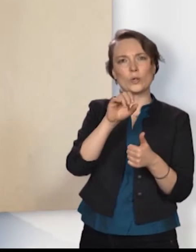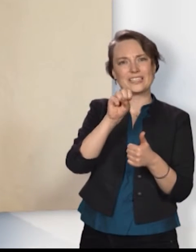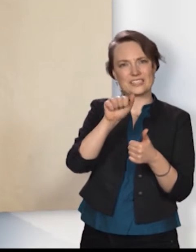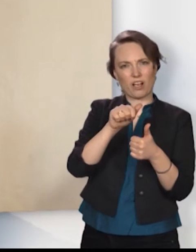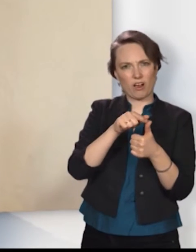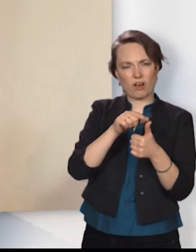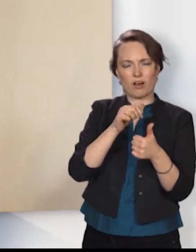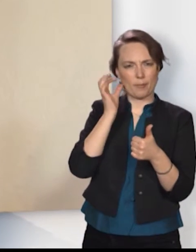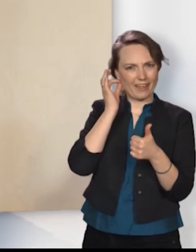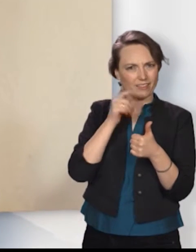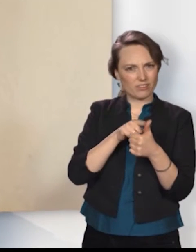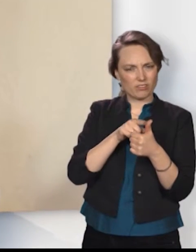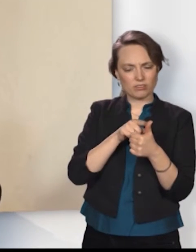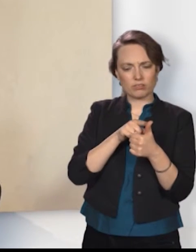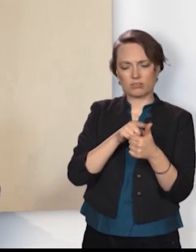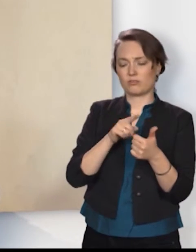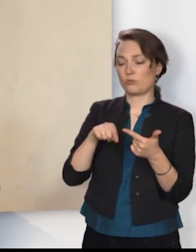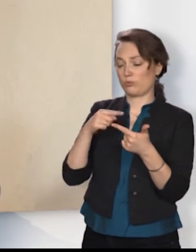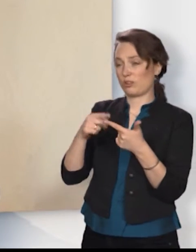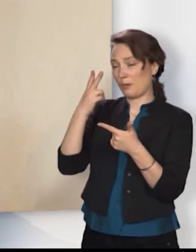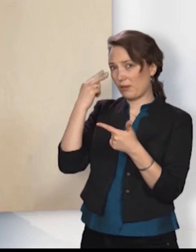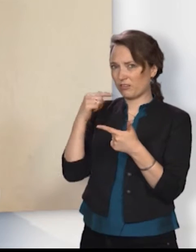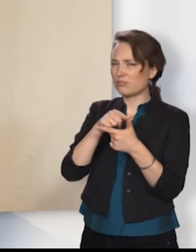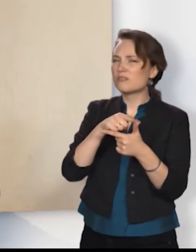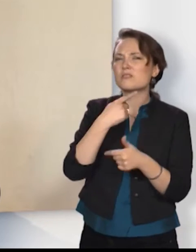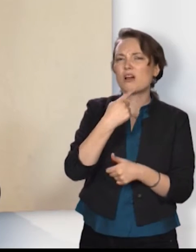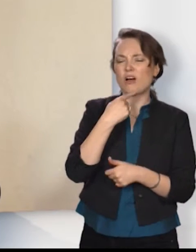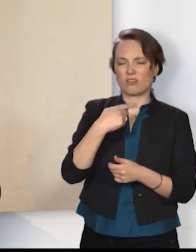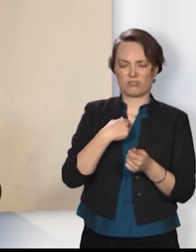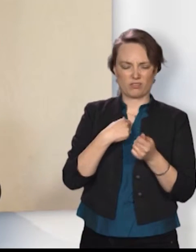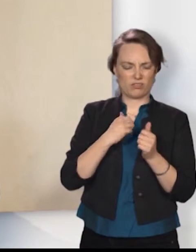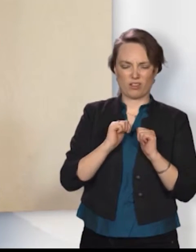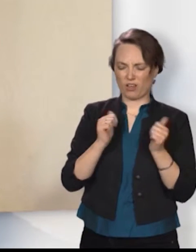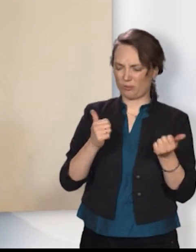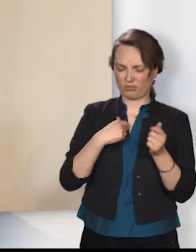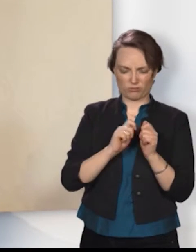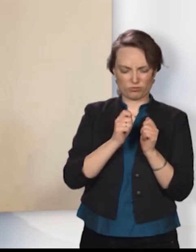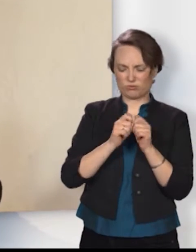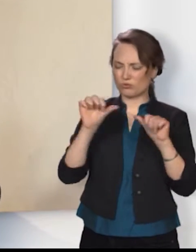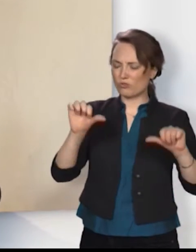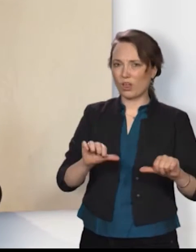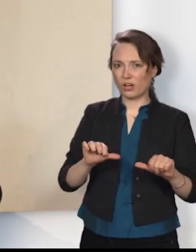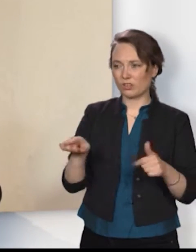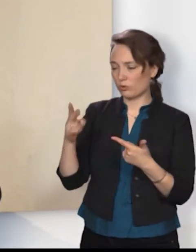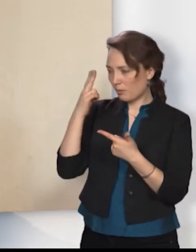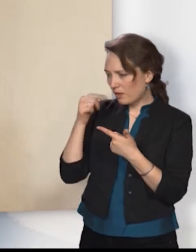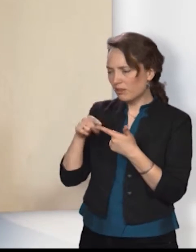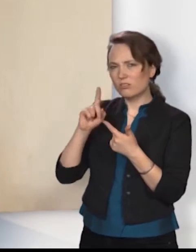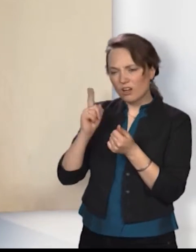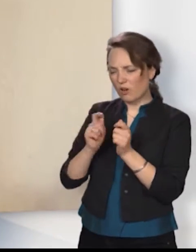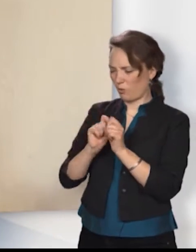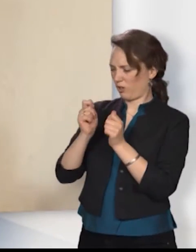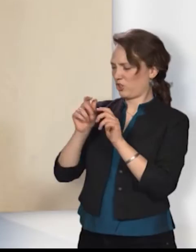Blinde, der auch ganz schlechte Karten hat in seinem Leben, dann erleben sie etwas Besonderes,